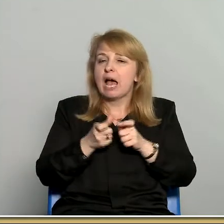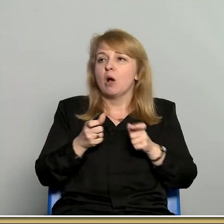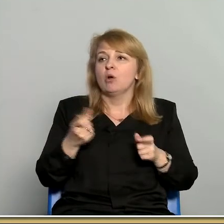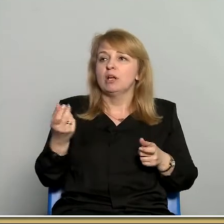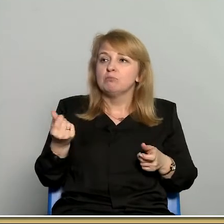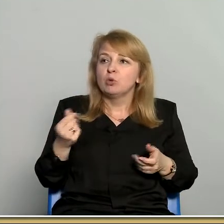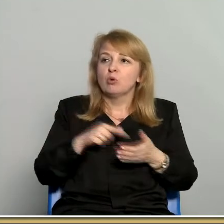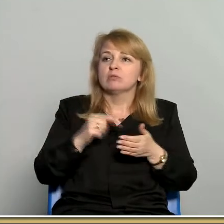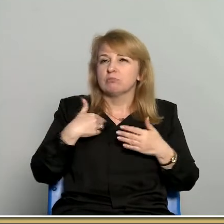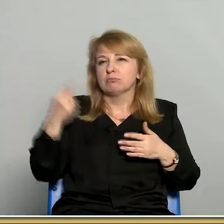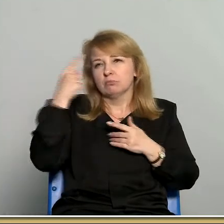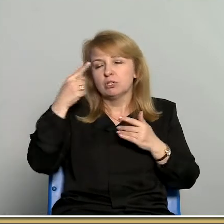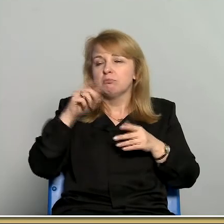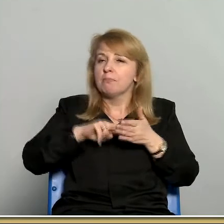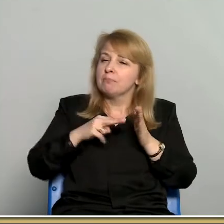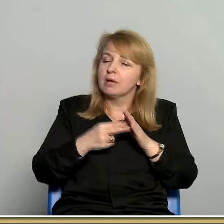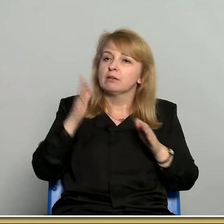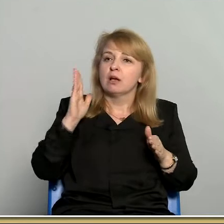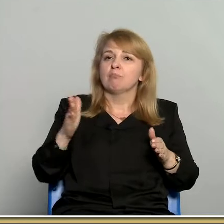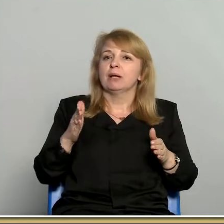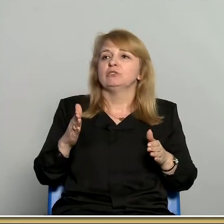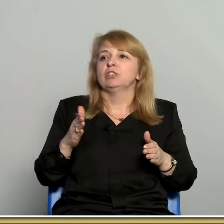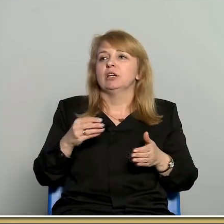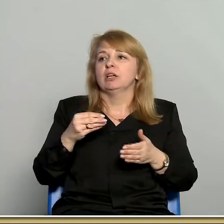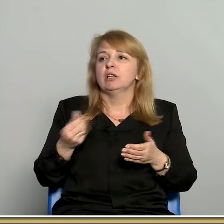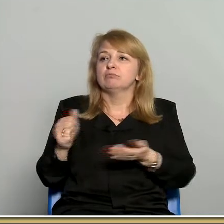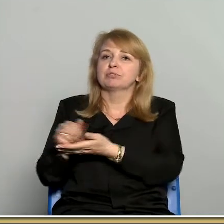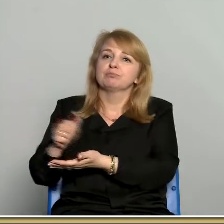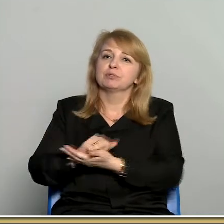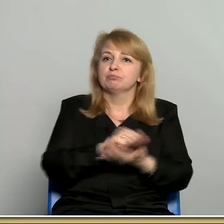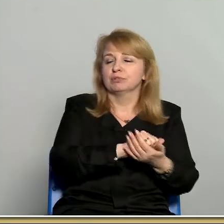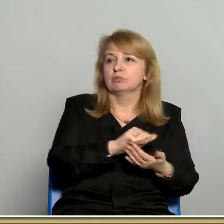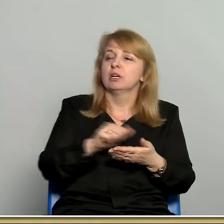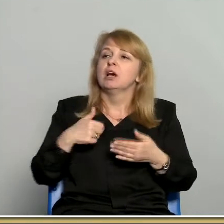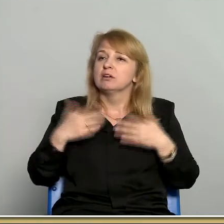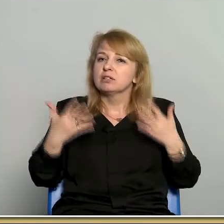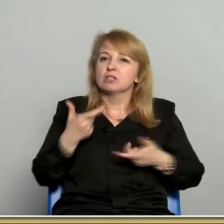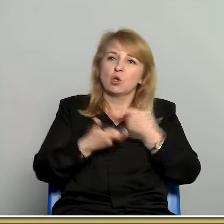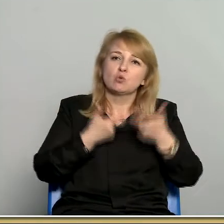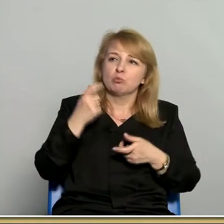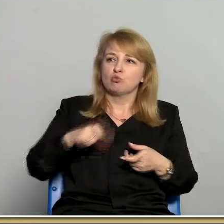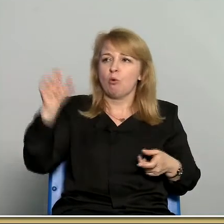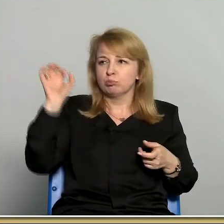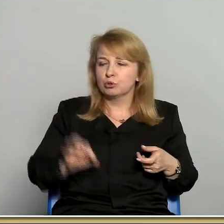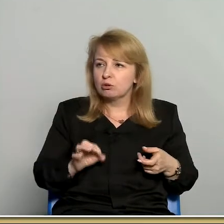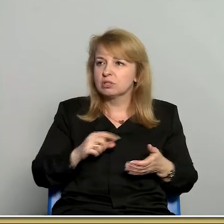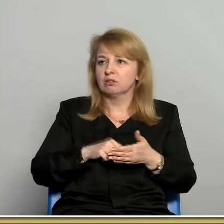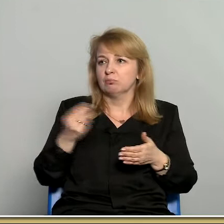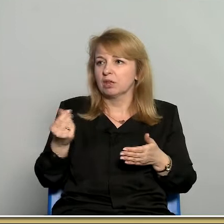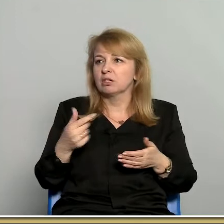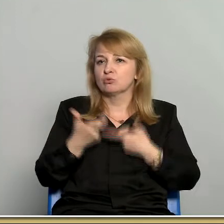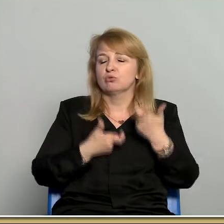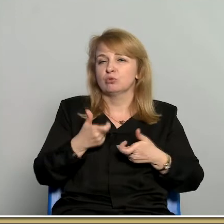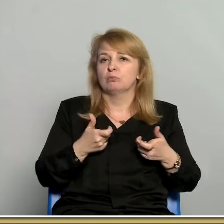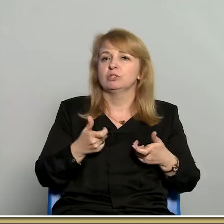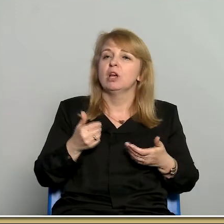alokacją, które zamierzamy. Tutaj nie chcemy czekać. Całościowa alokacja chcemy przeznaczyć od razu 100%, a więc prawie 35 milionów